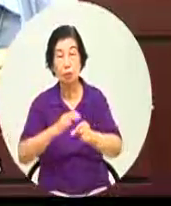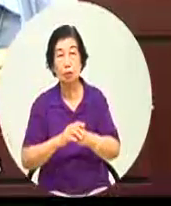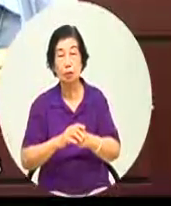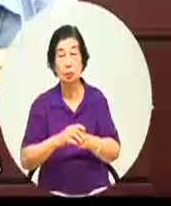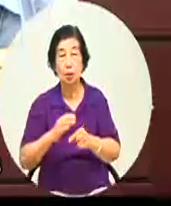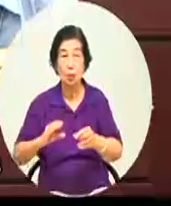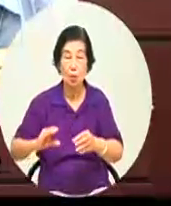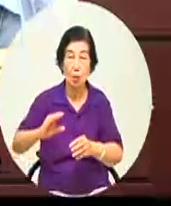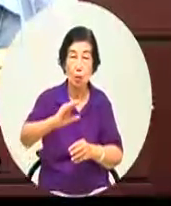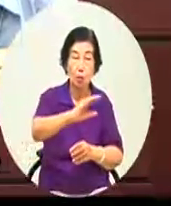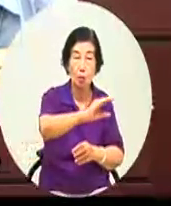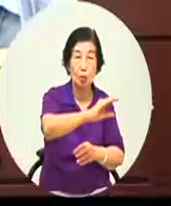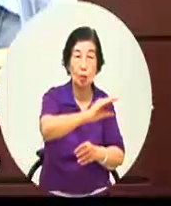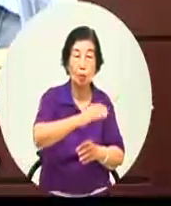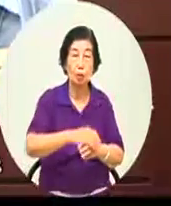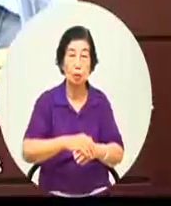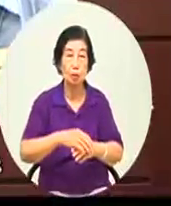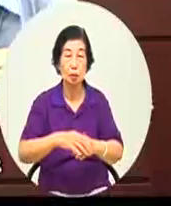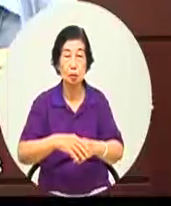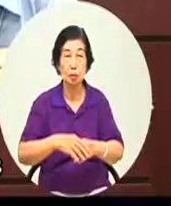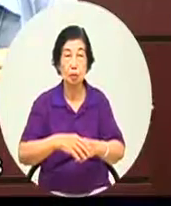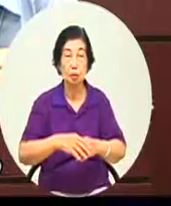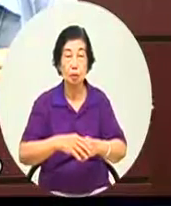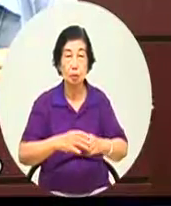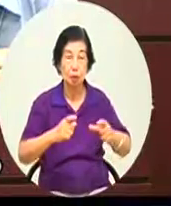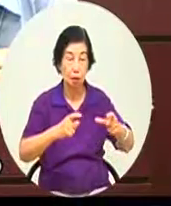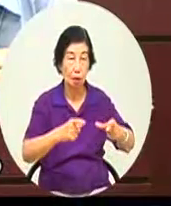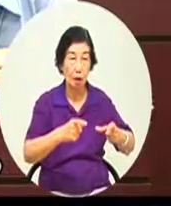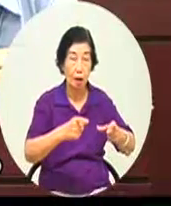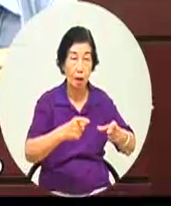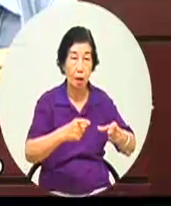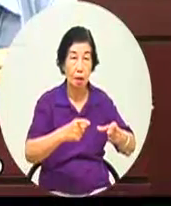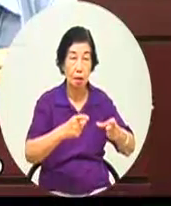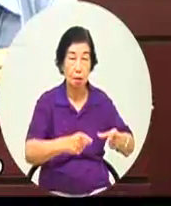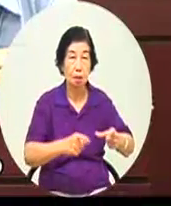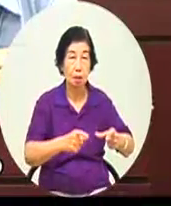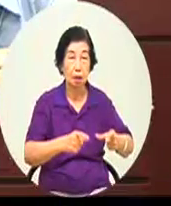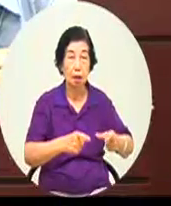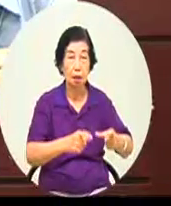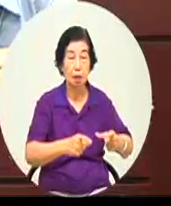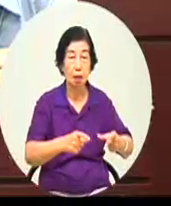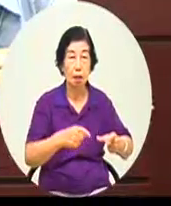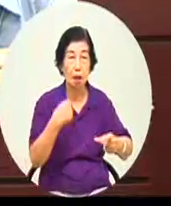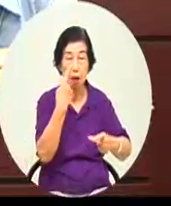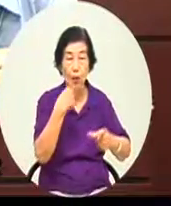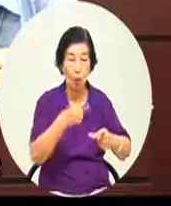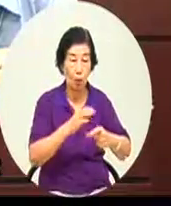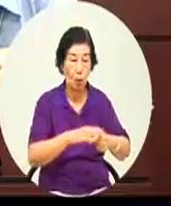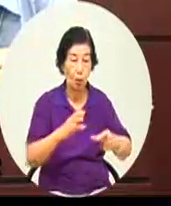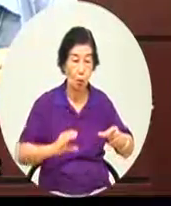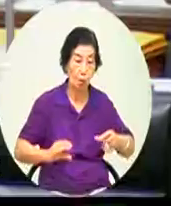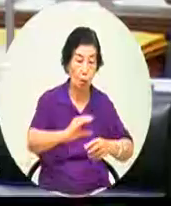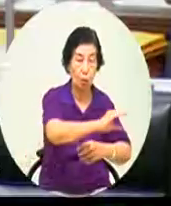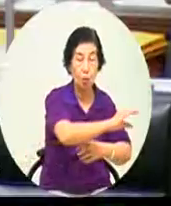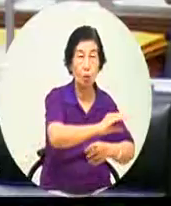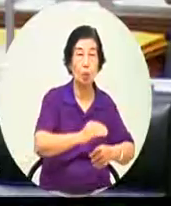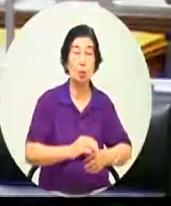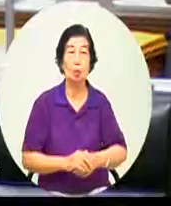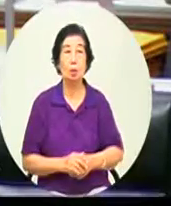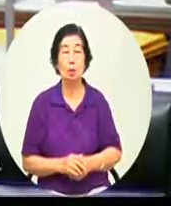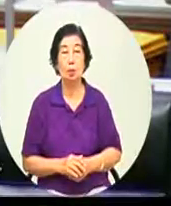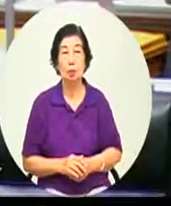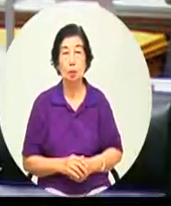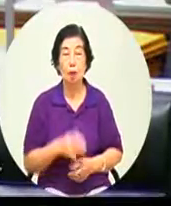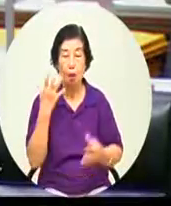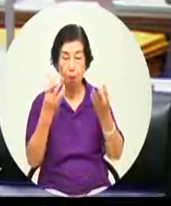个港边啊这样的一个长度。 往港口那边。好，哦，好，那你请坐。你也不太